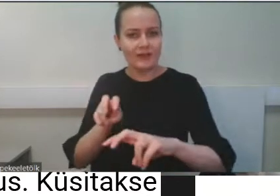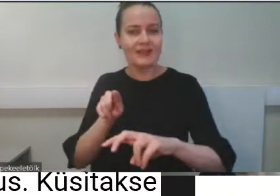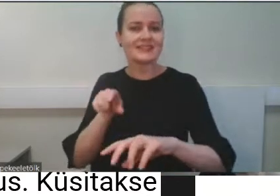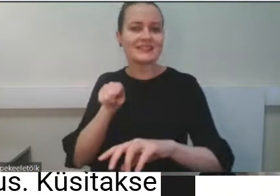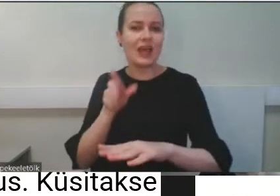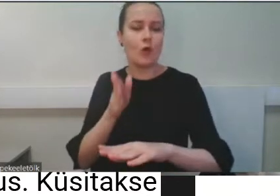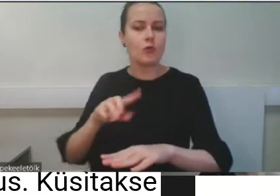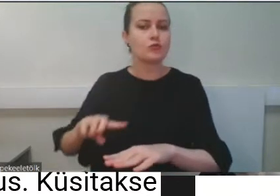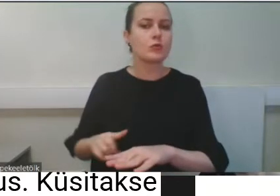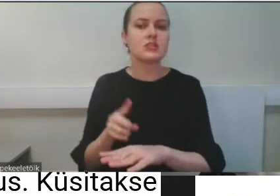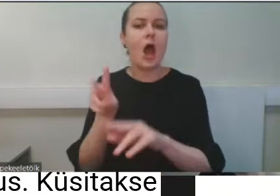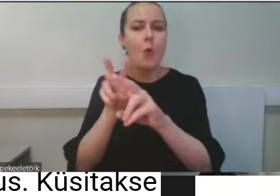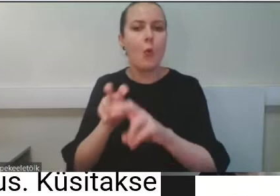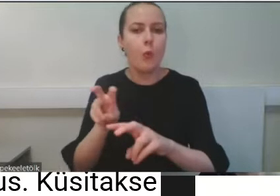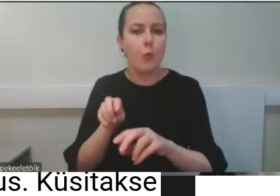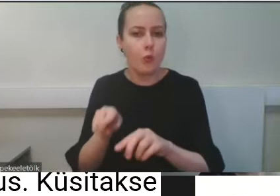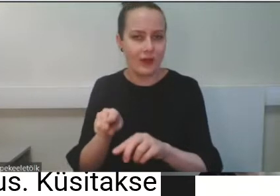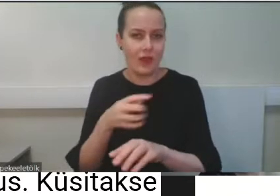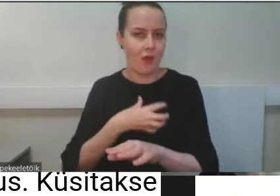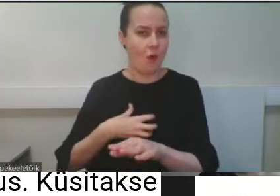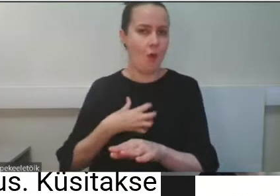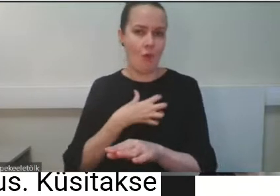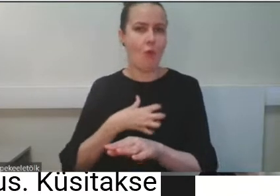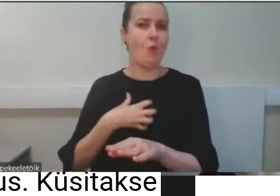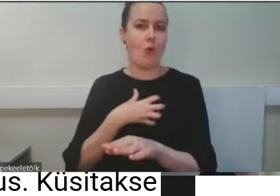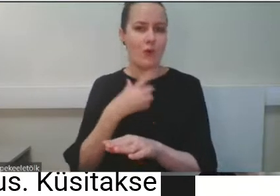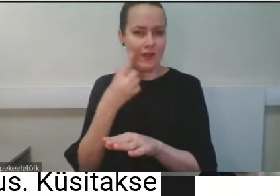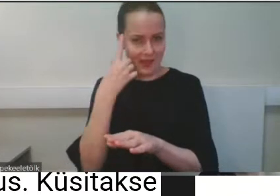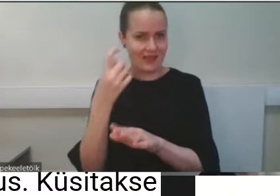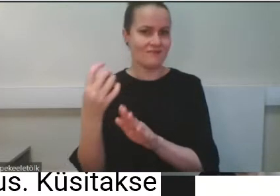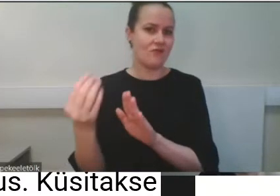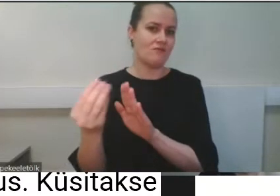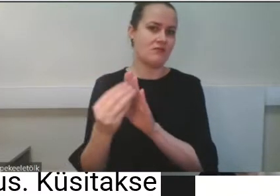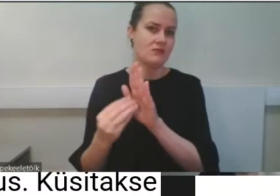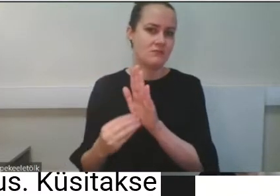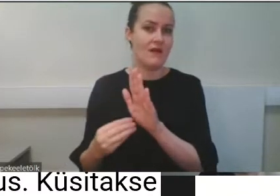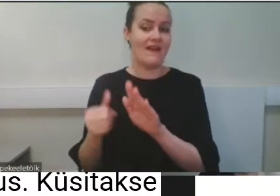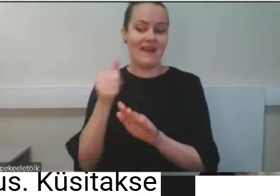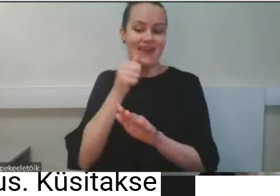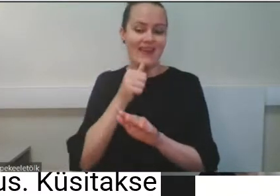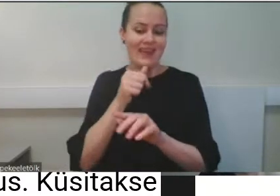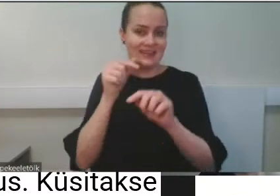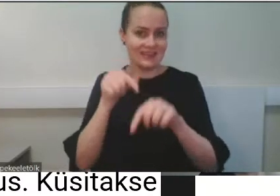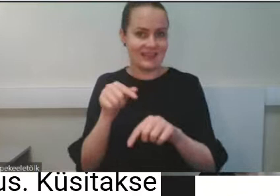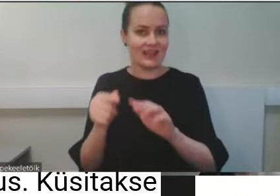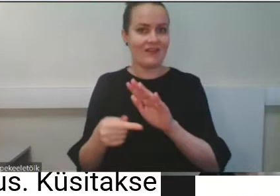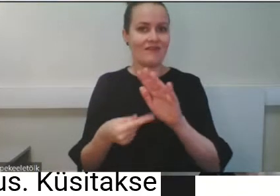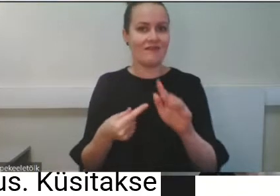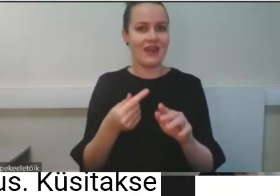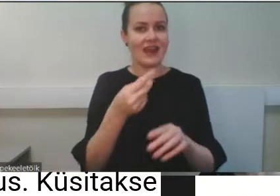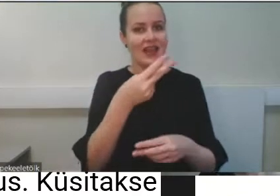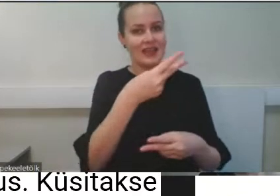siis tegevuspiirangute või pikaajalise haiguse kohta, on Eesti sotsiaaluuring, mis on siis